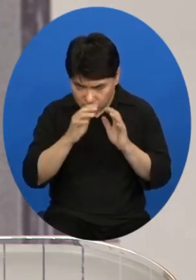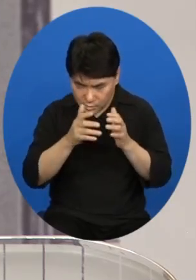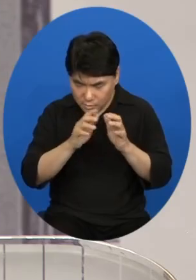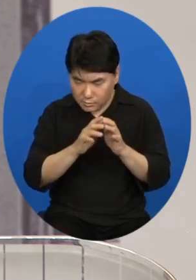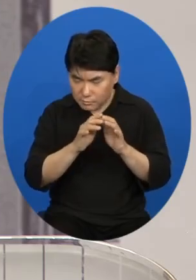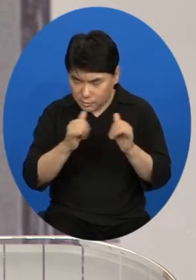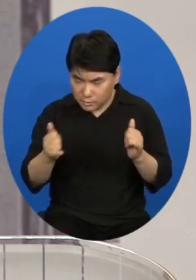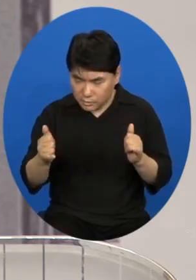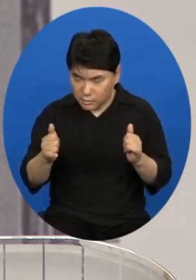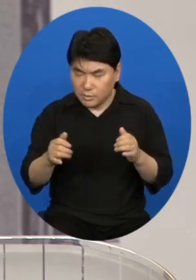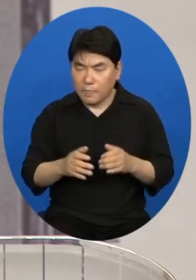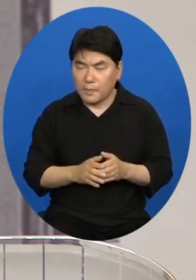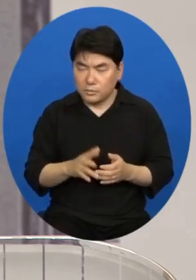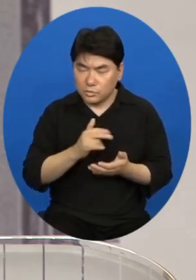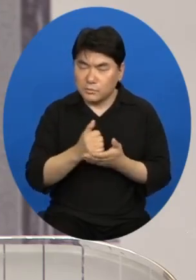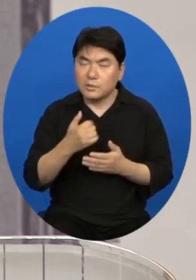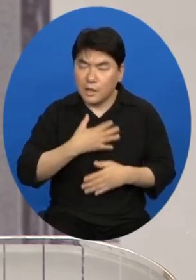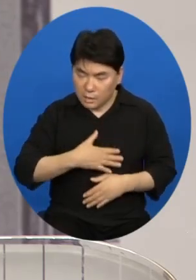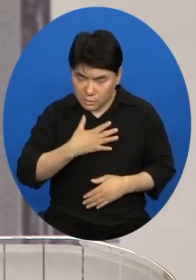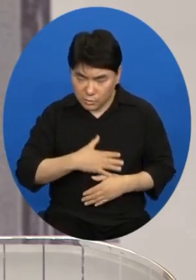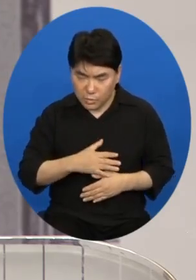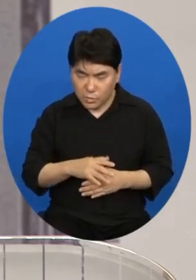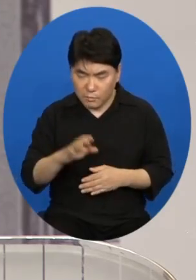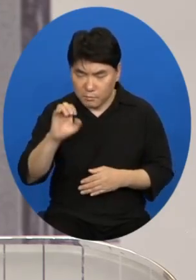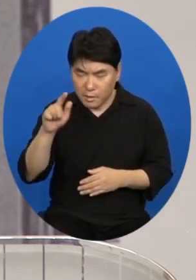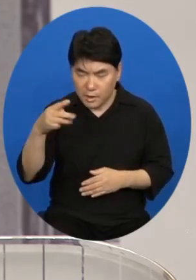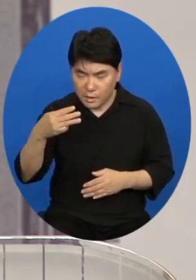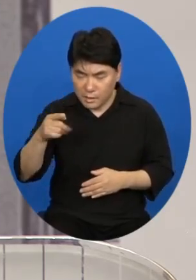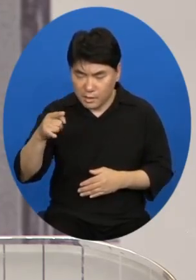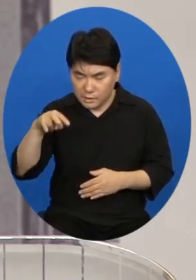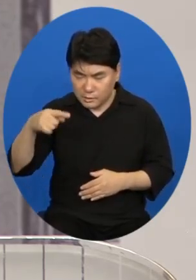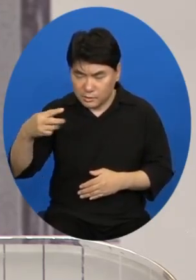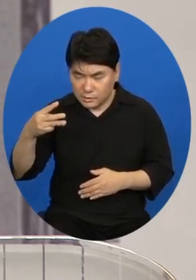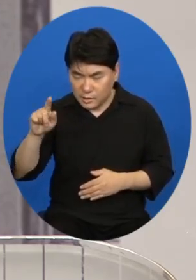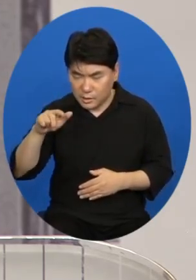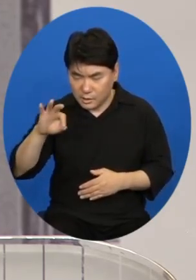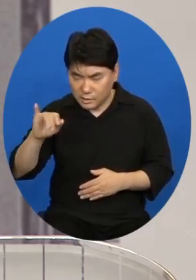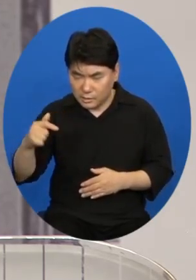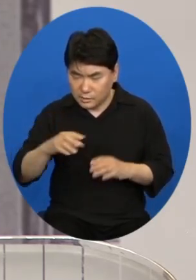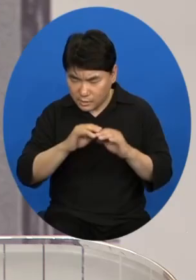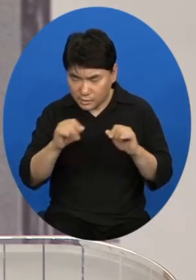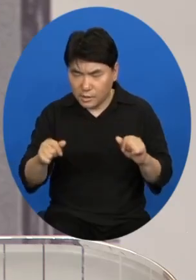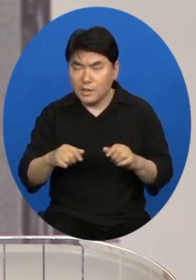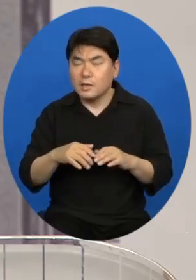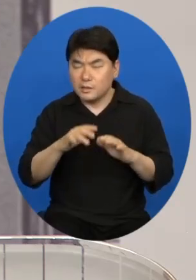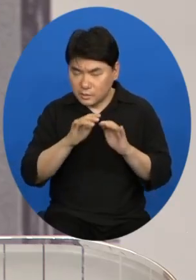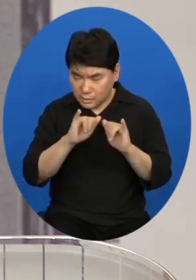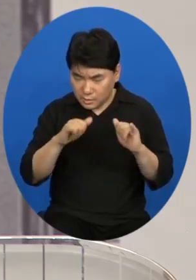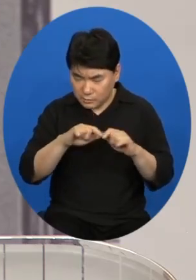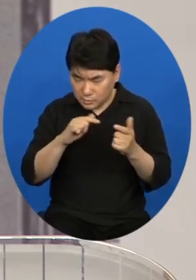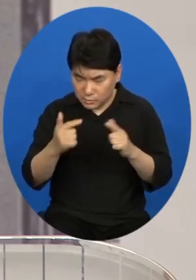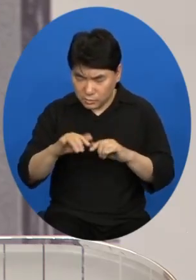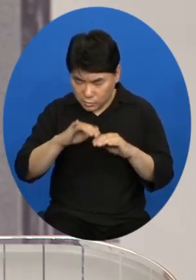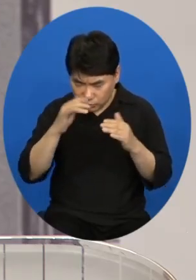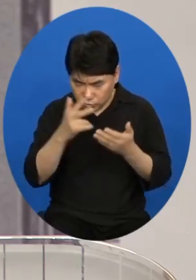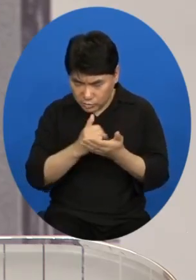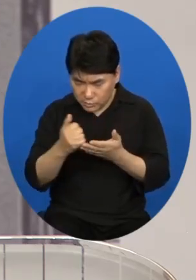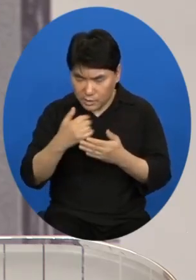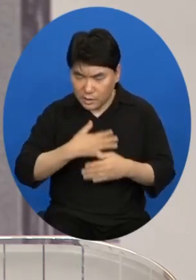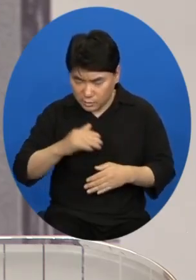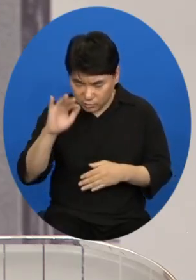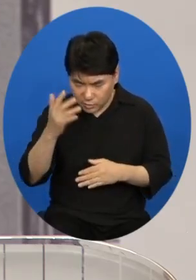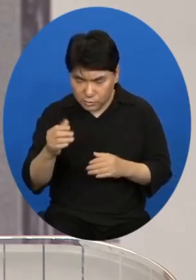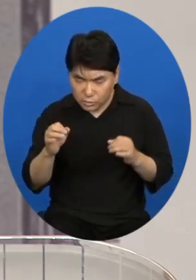그 유대인들도 주님을 알게 하여 주시고 팔레스틴 땅에 있는 이들도 주님을 알게 되어지는 놀라운 회복과 구원의 놀라운